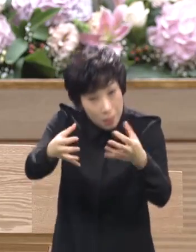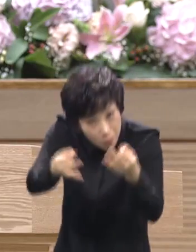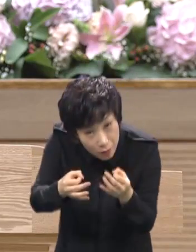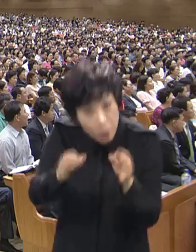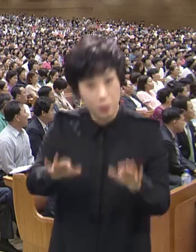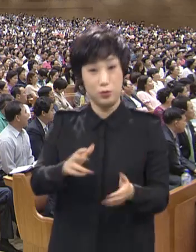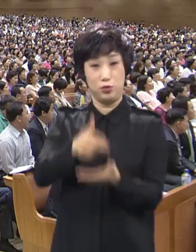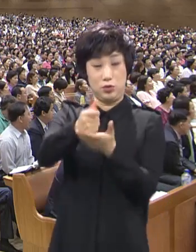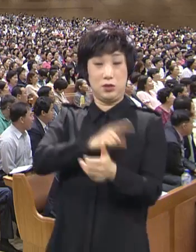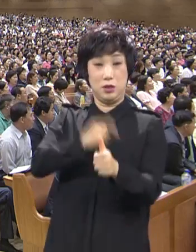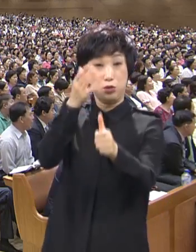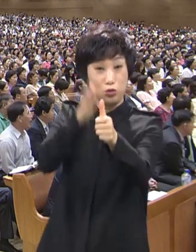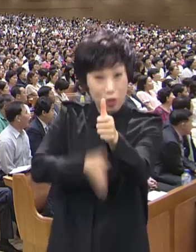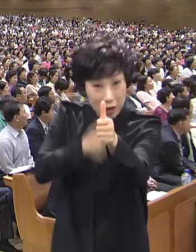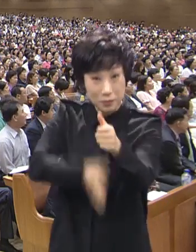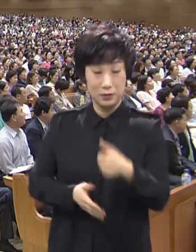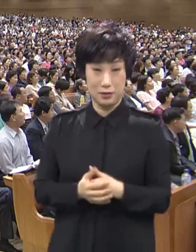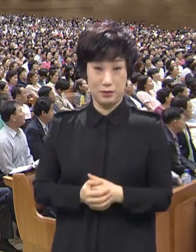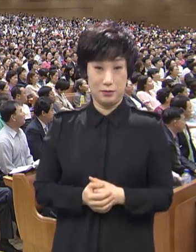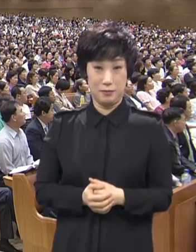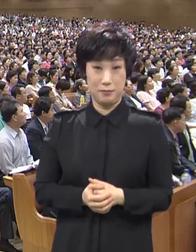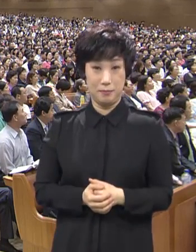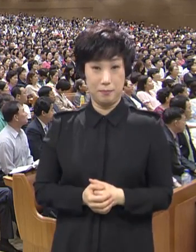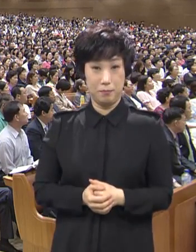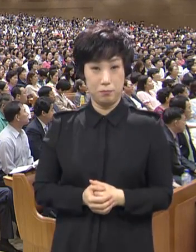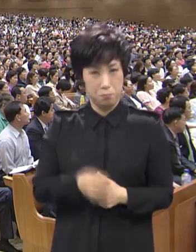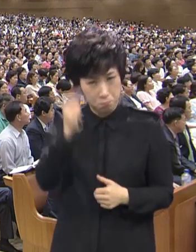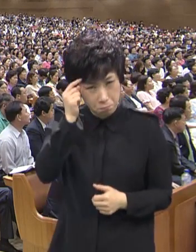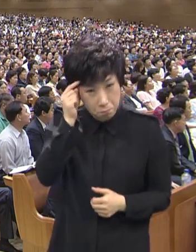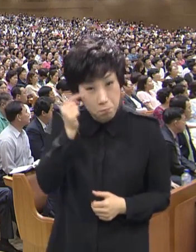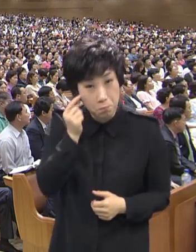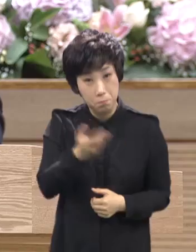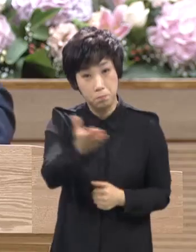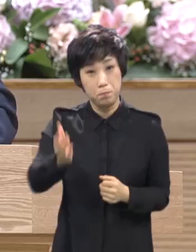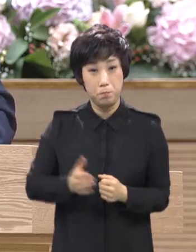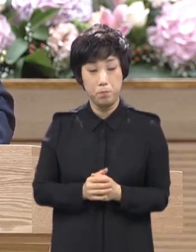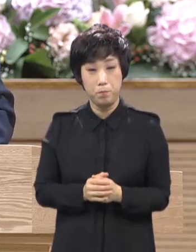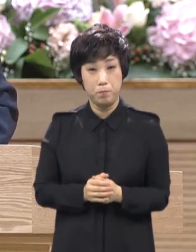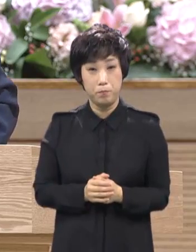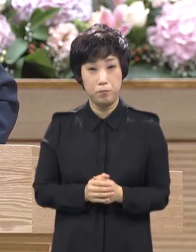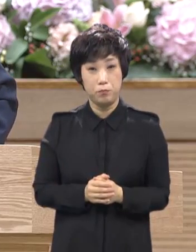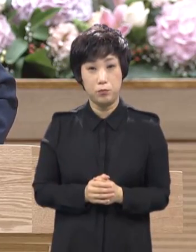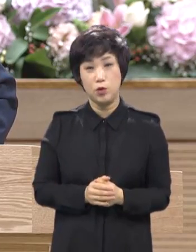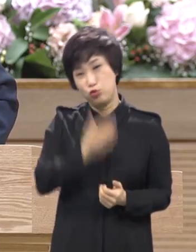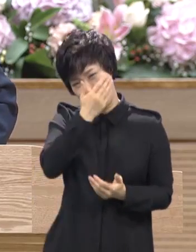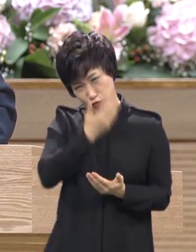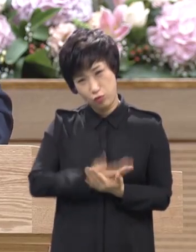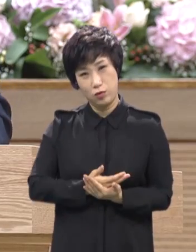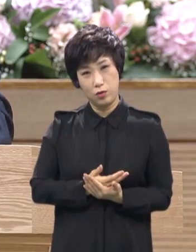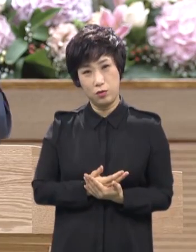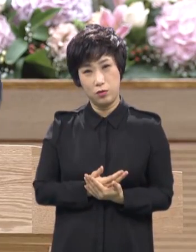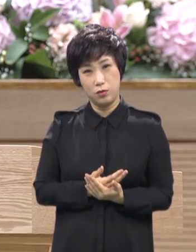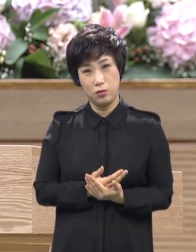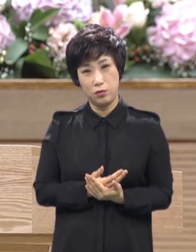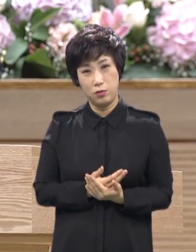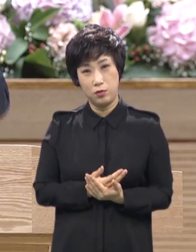이름으로 축원합니다. 잘 들어야 돼. 얼마나 중요한가.